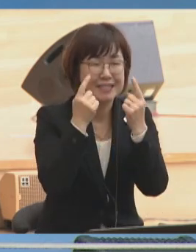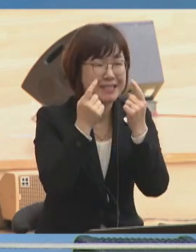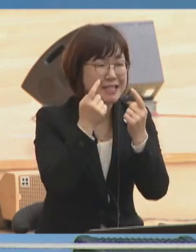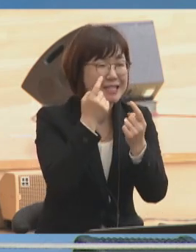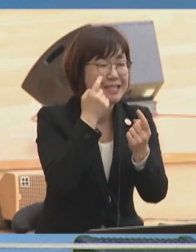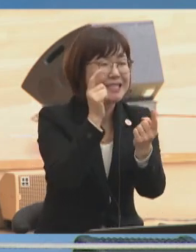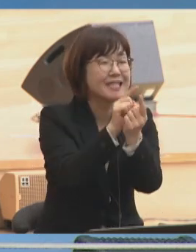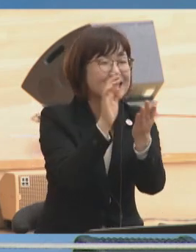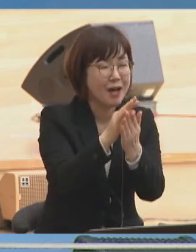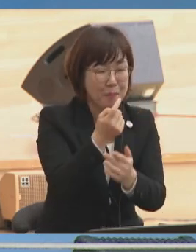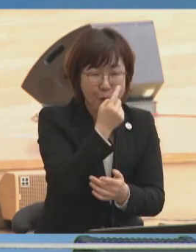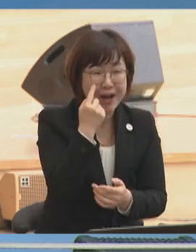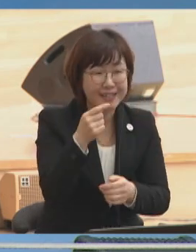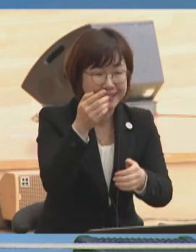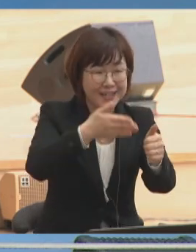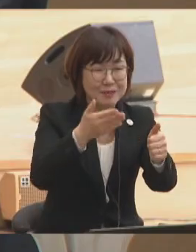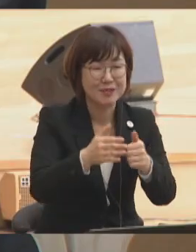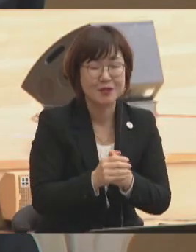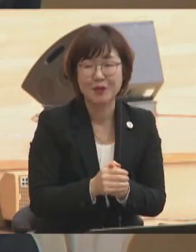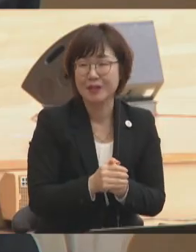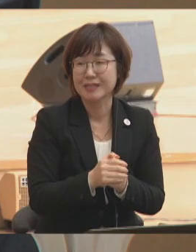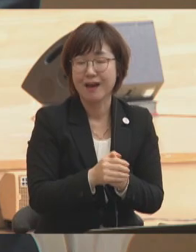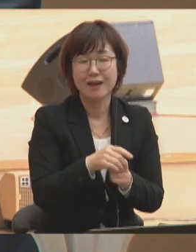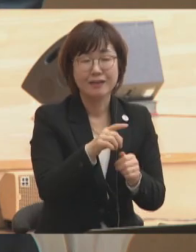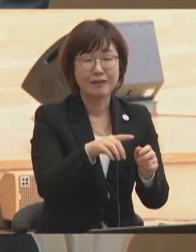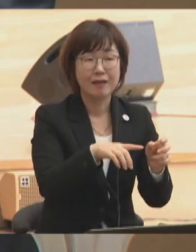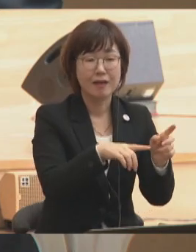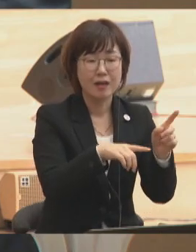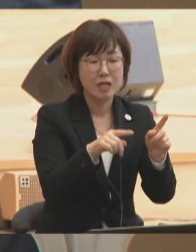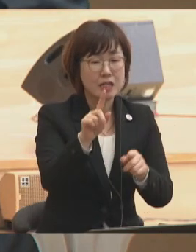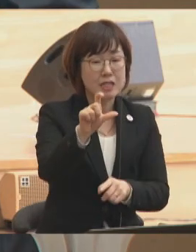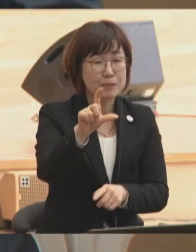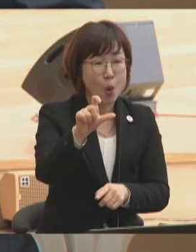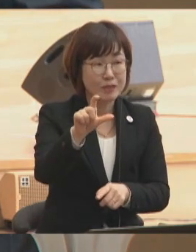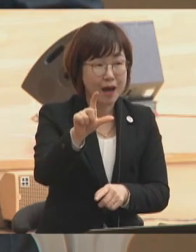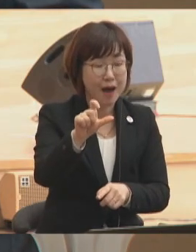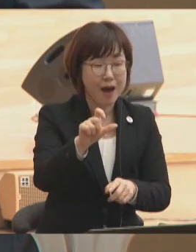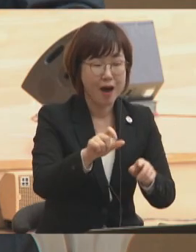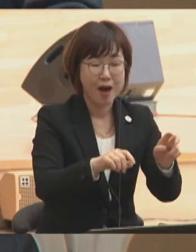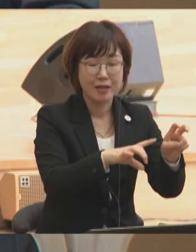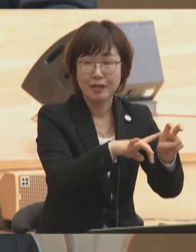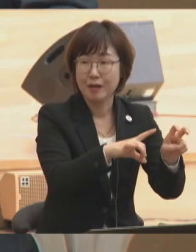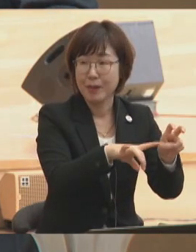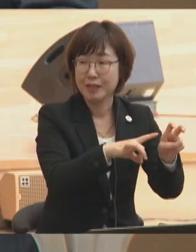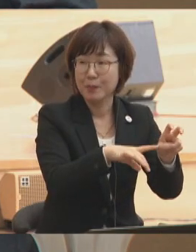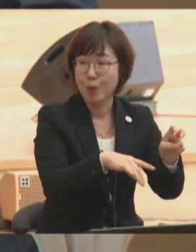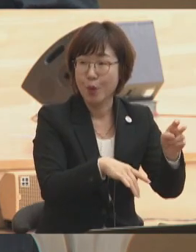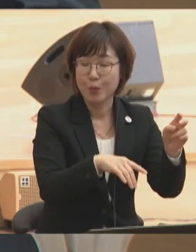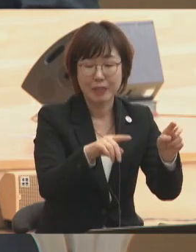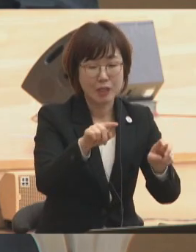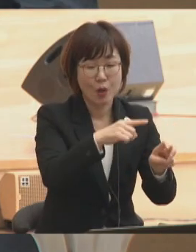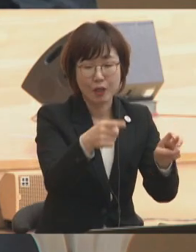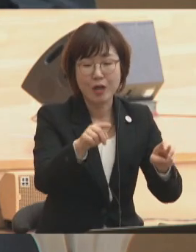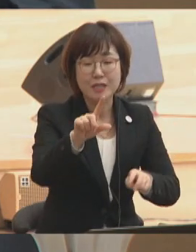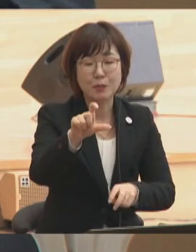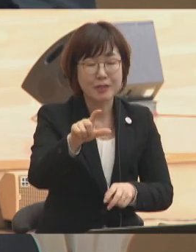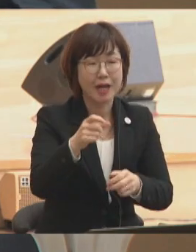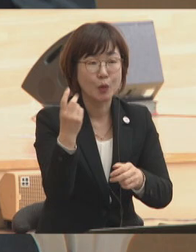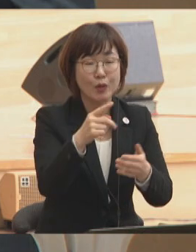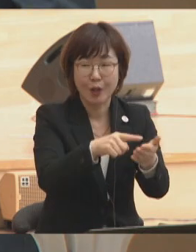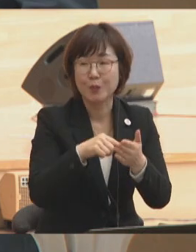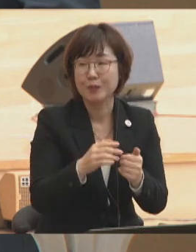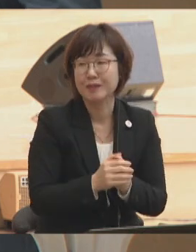오병이어 사건은 14장입니다. 그리고 그 다음 장 15장에 그게 나와요. 전혀 다른 사건 또 한 번 더 나옵니다. 자,